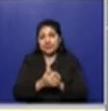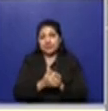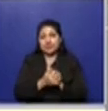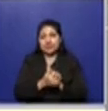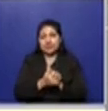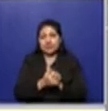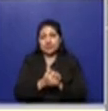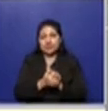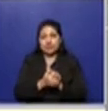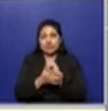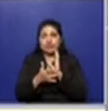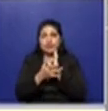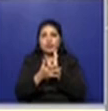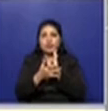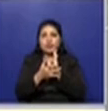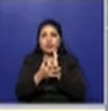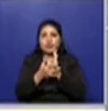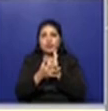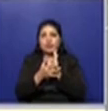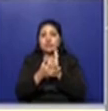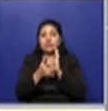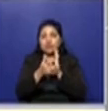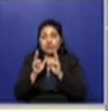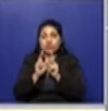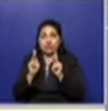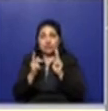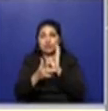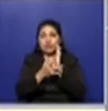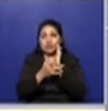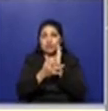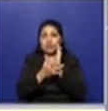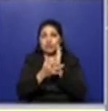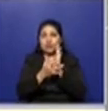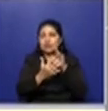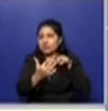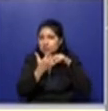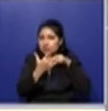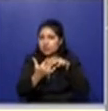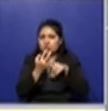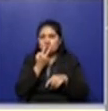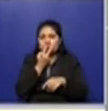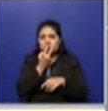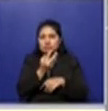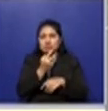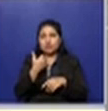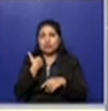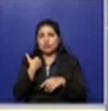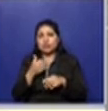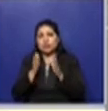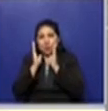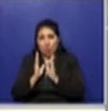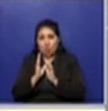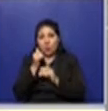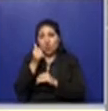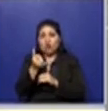ของทางด้านกรรมาธิการเทคโนโลยีสื่อสารได้เข้าไปดูถึงจำนวนผู้ชมนะ